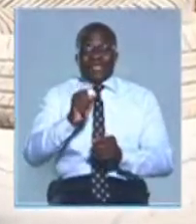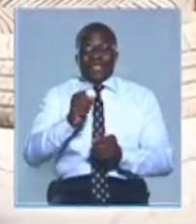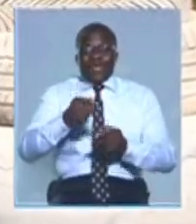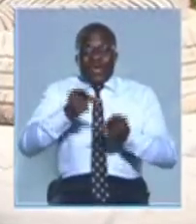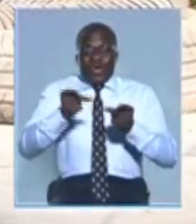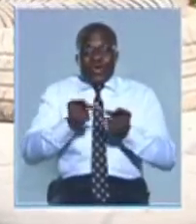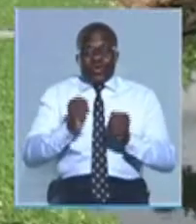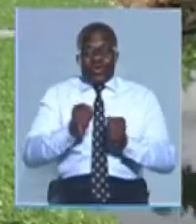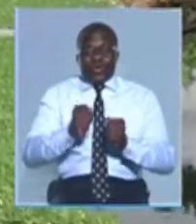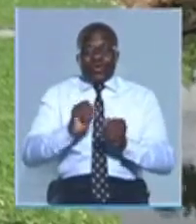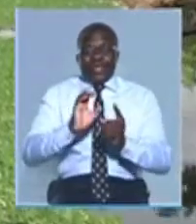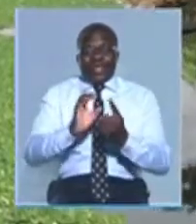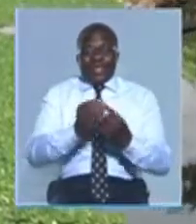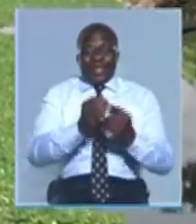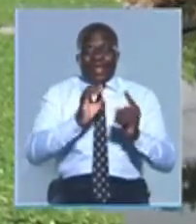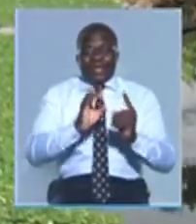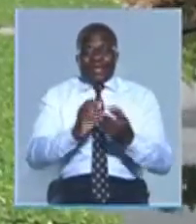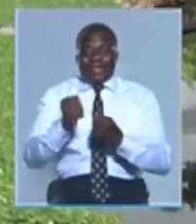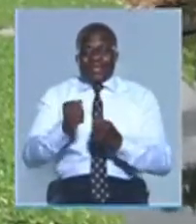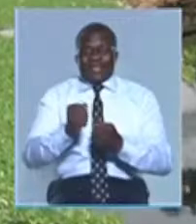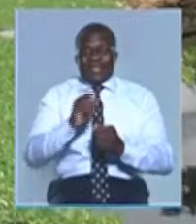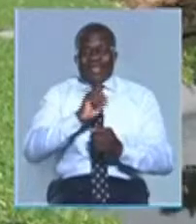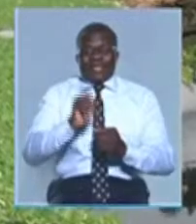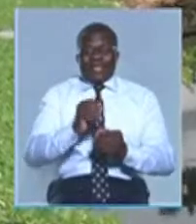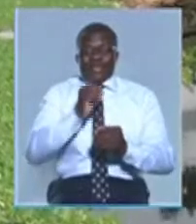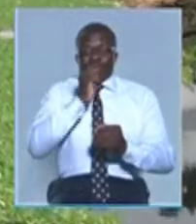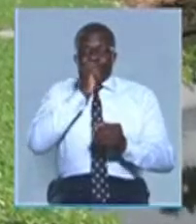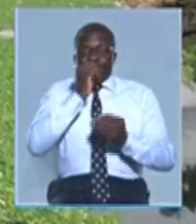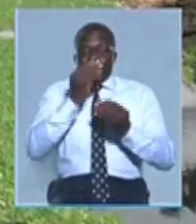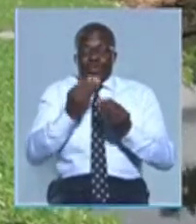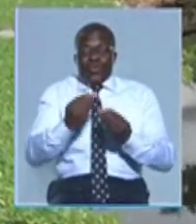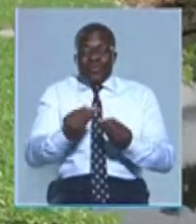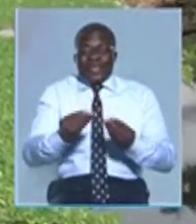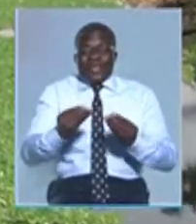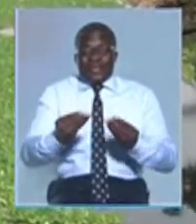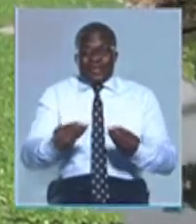végétale caractéristique des zones humides.